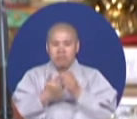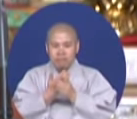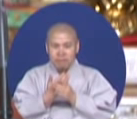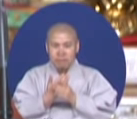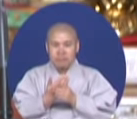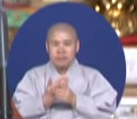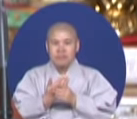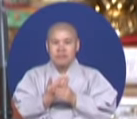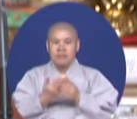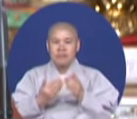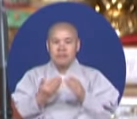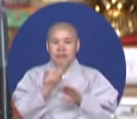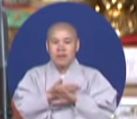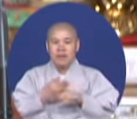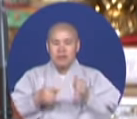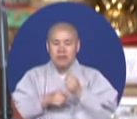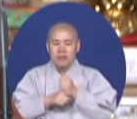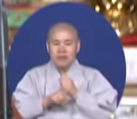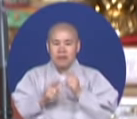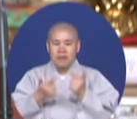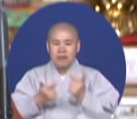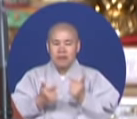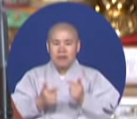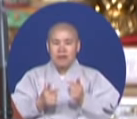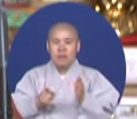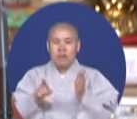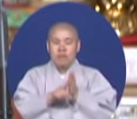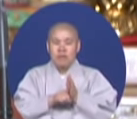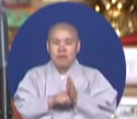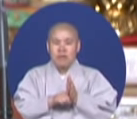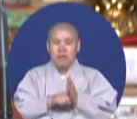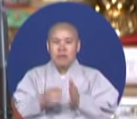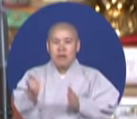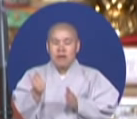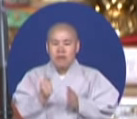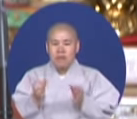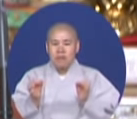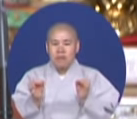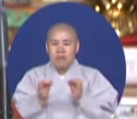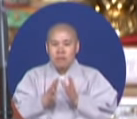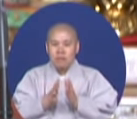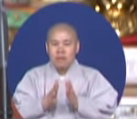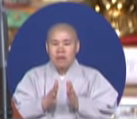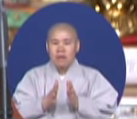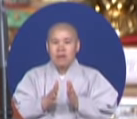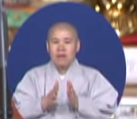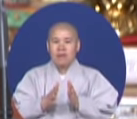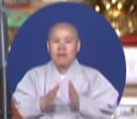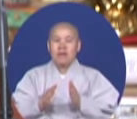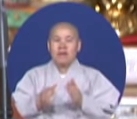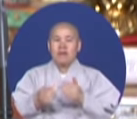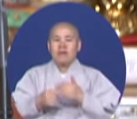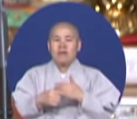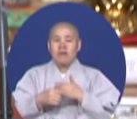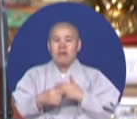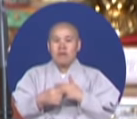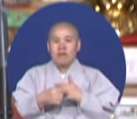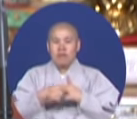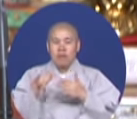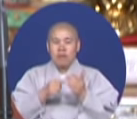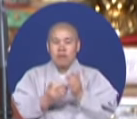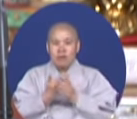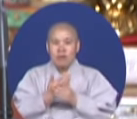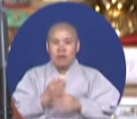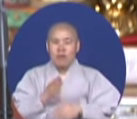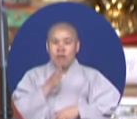발심이라는 건 다른 게 아니라 신심 내는 순간이 바로 발심이다 이 말이죠. 그럼 발심은 바로 성불이에요.